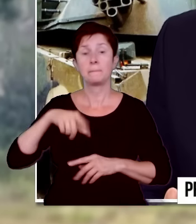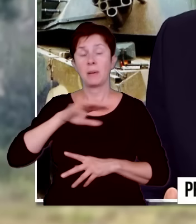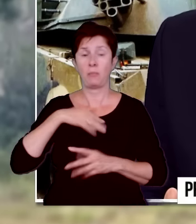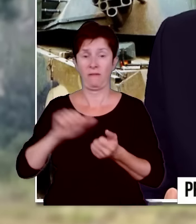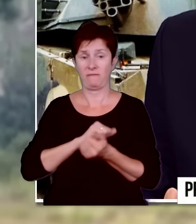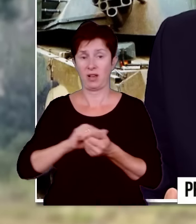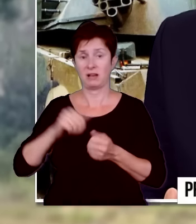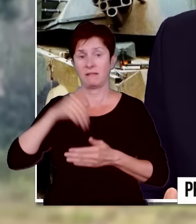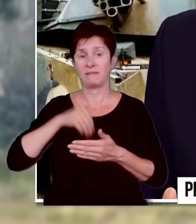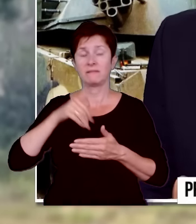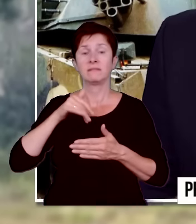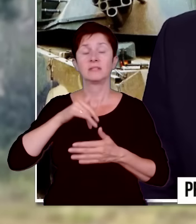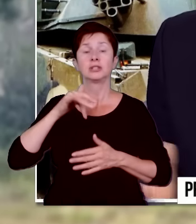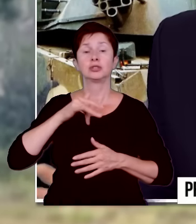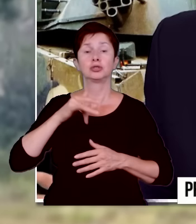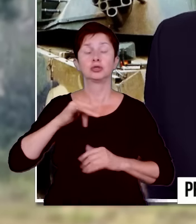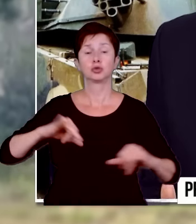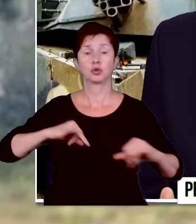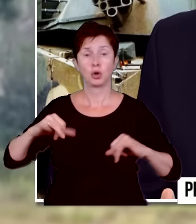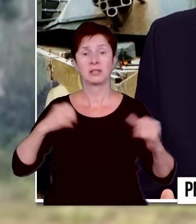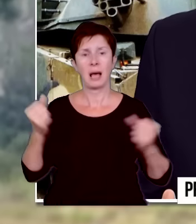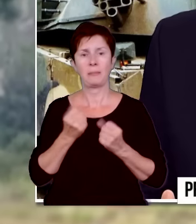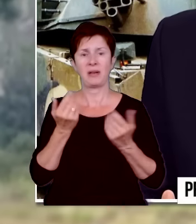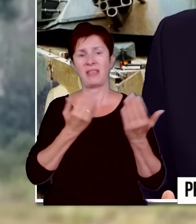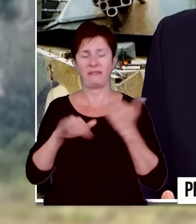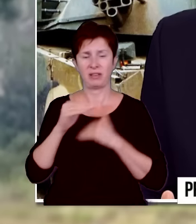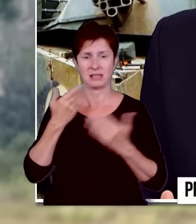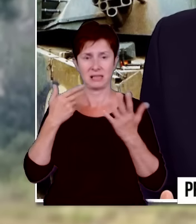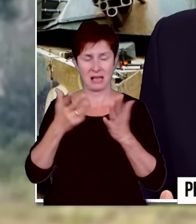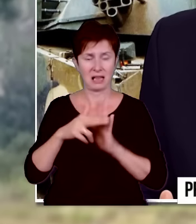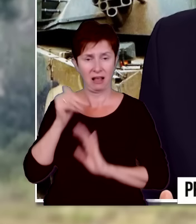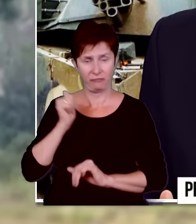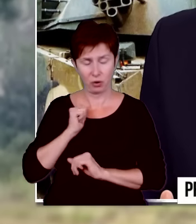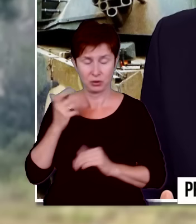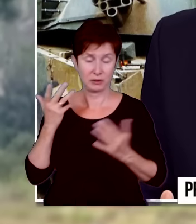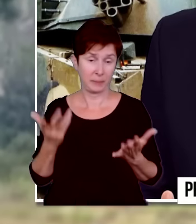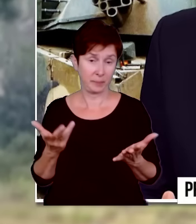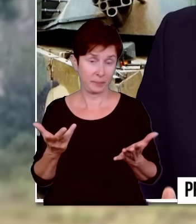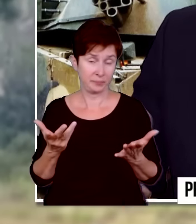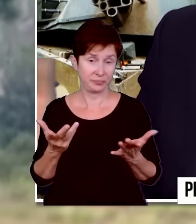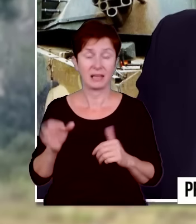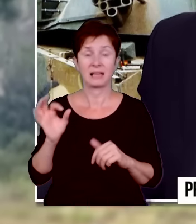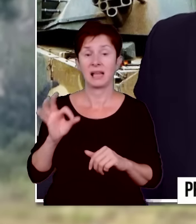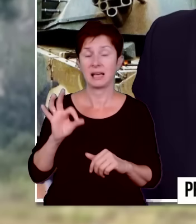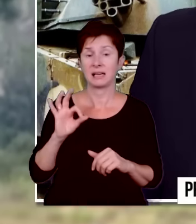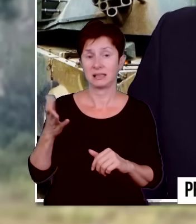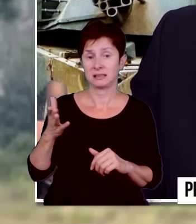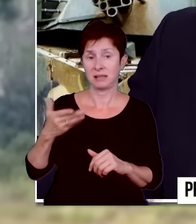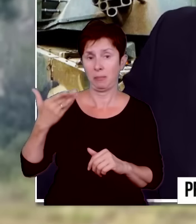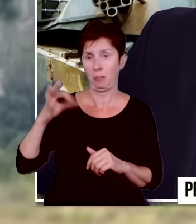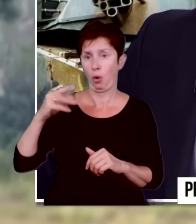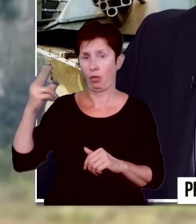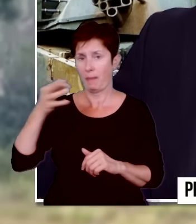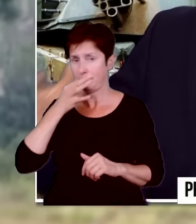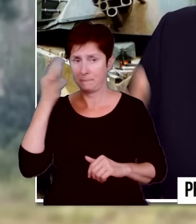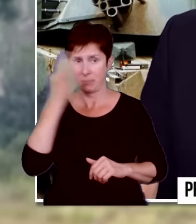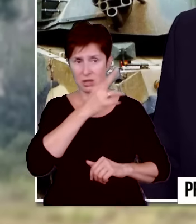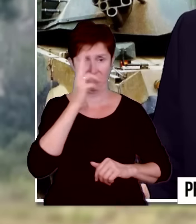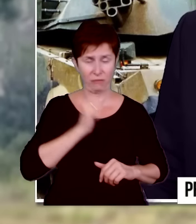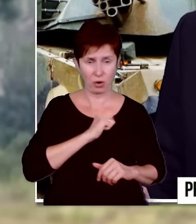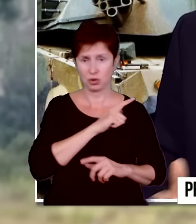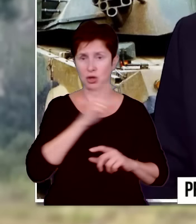najwięcej na zbrojenia więc sytuacja w której jednak z komórek resortu obrony narodowej pyta drugą czy prosi o zgodę na